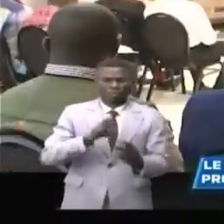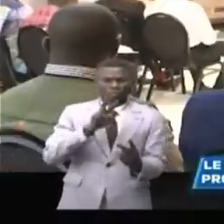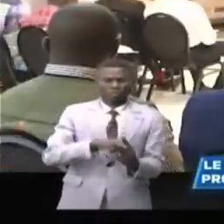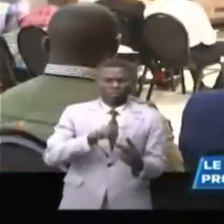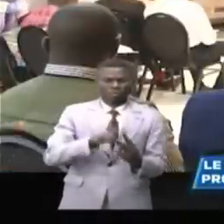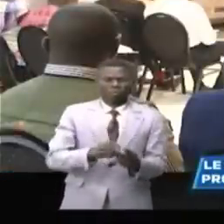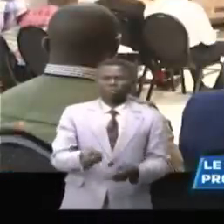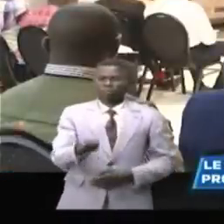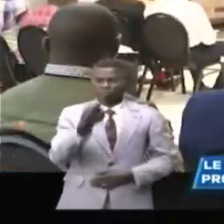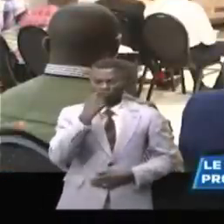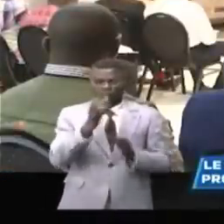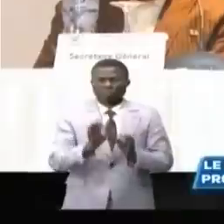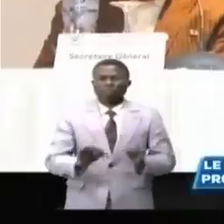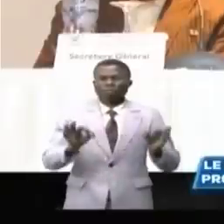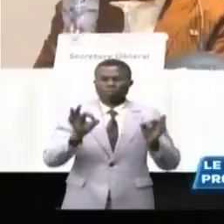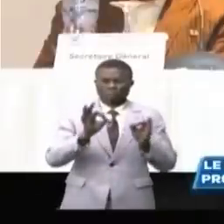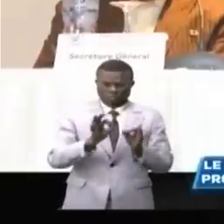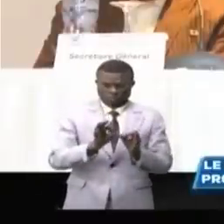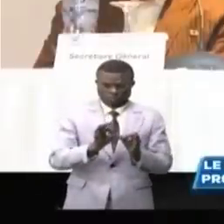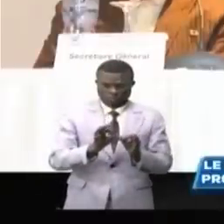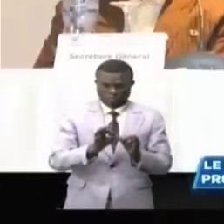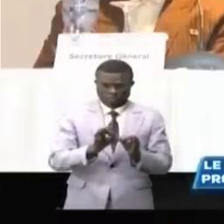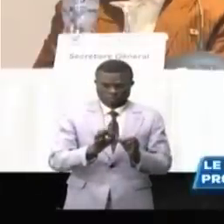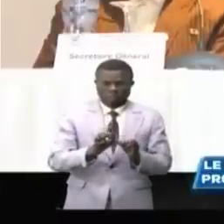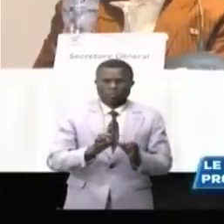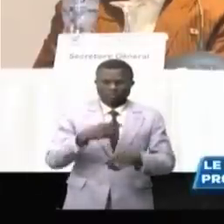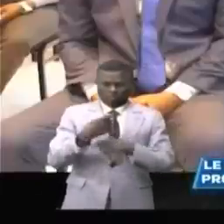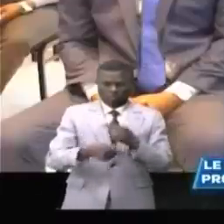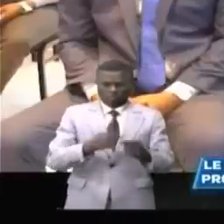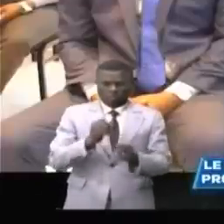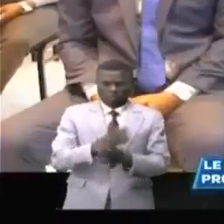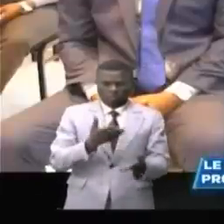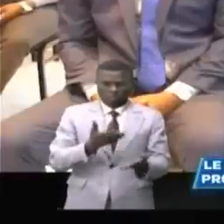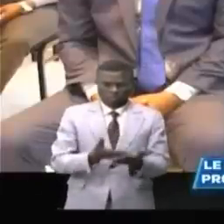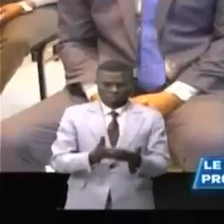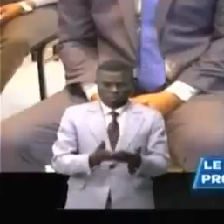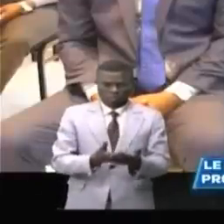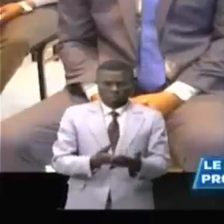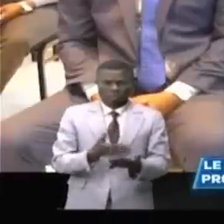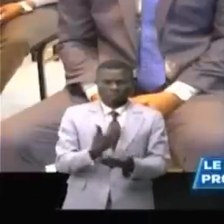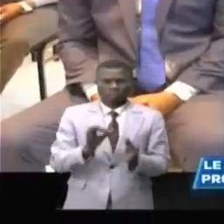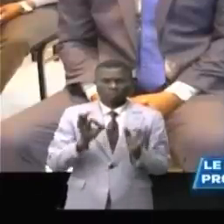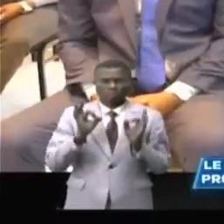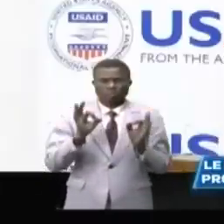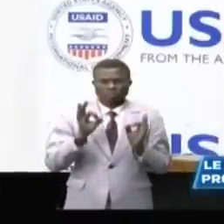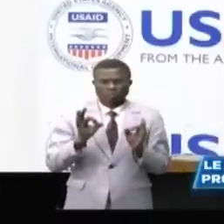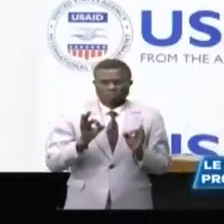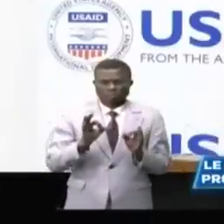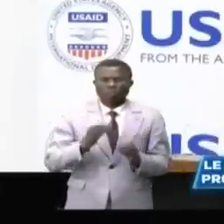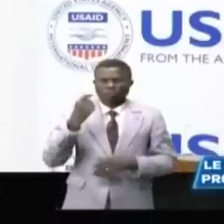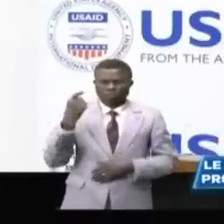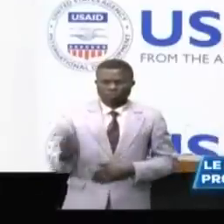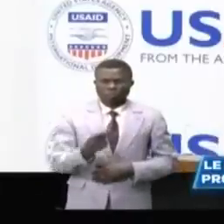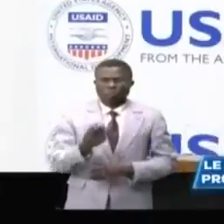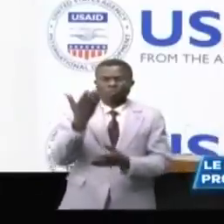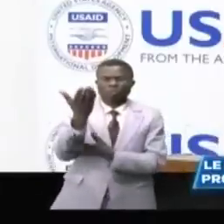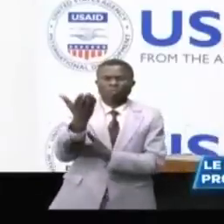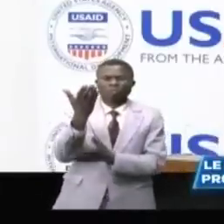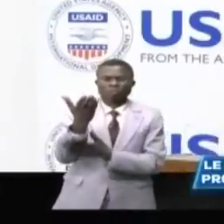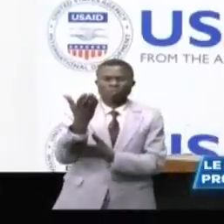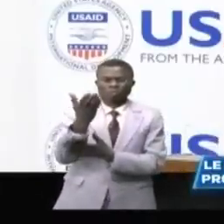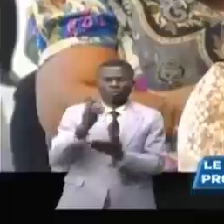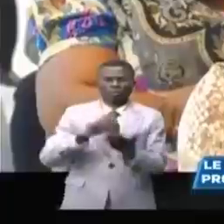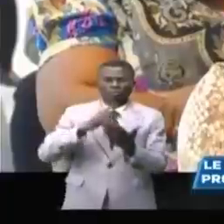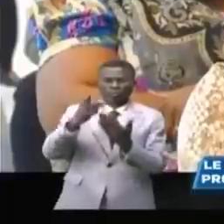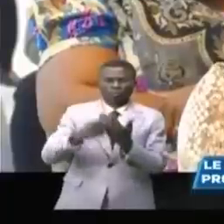en médicaments essentiels, PNAM, passe en mode digital. Cette innovation est consécutive au plaidoyer que le programme a